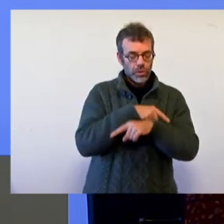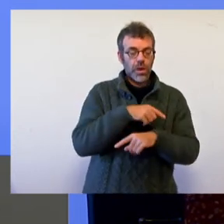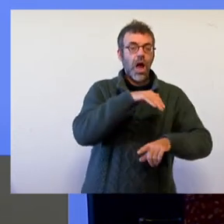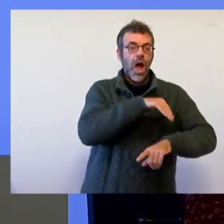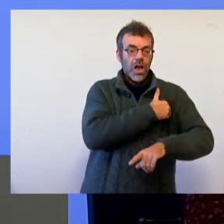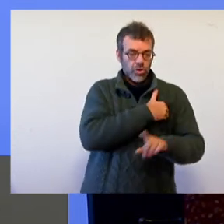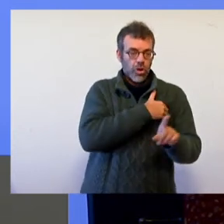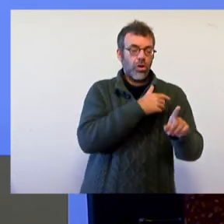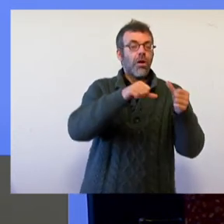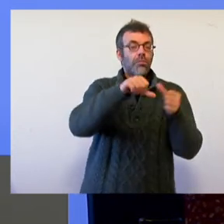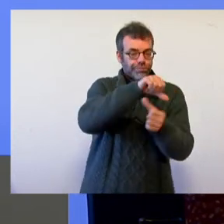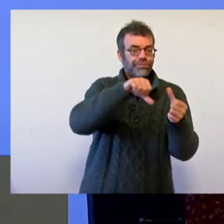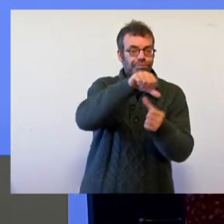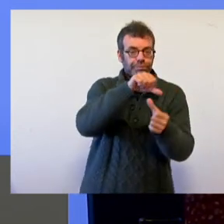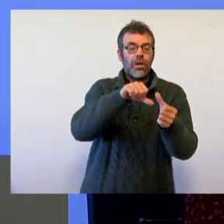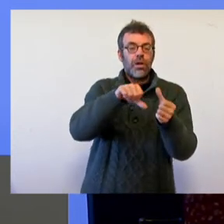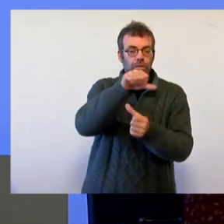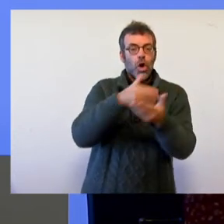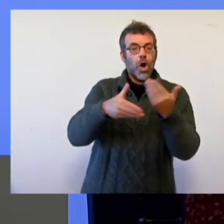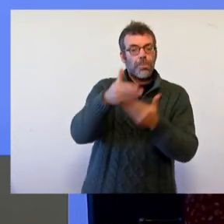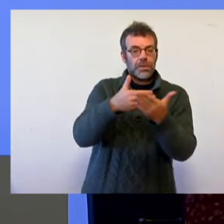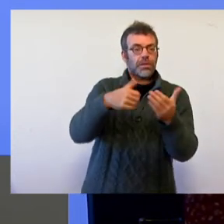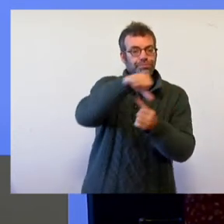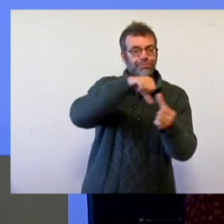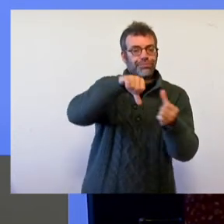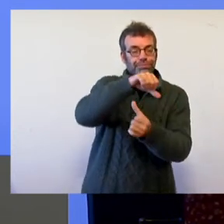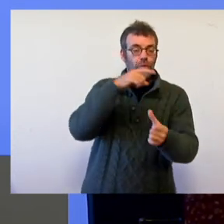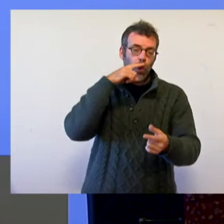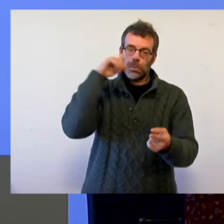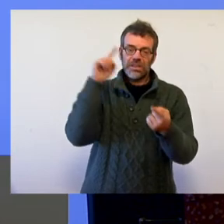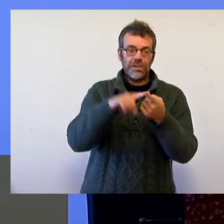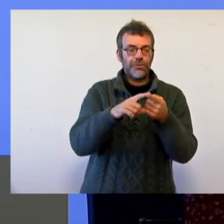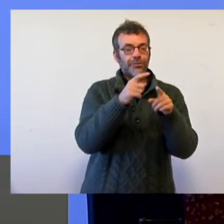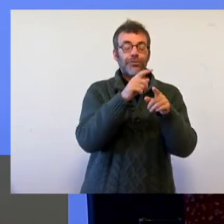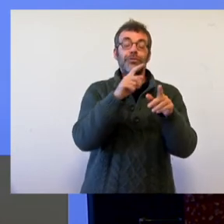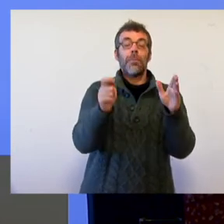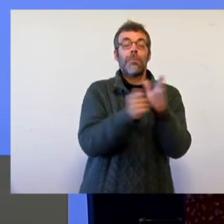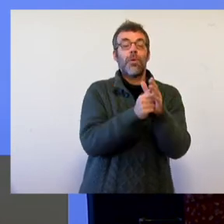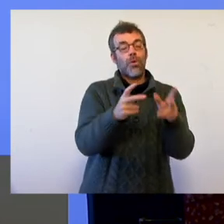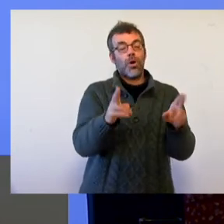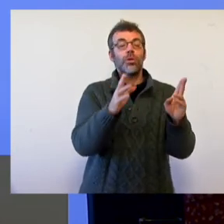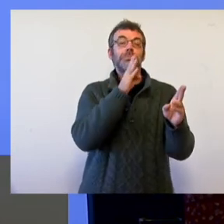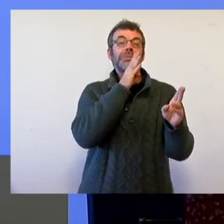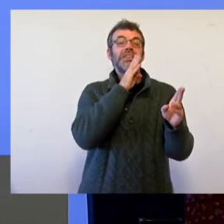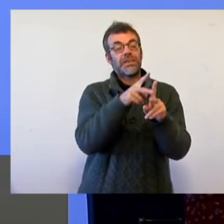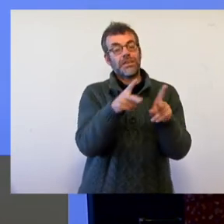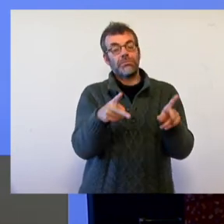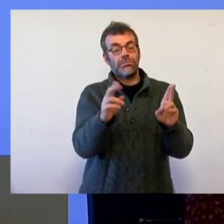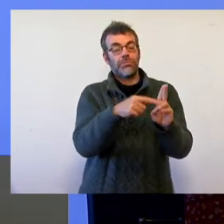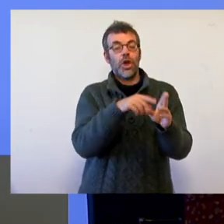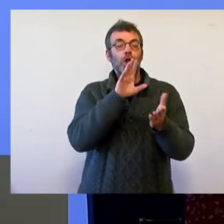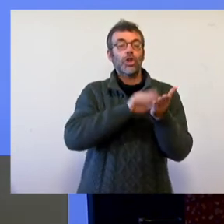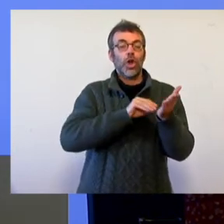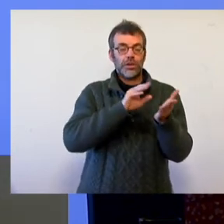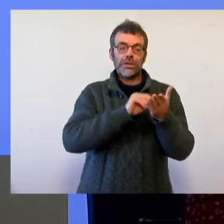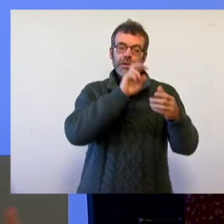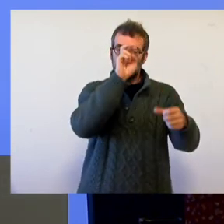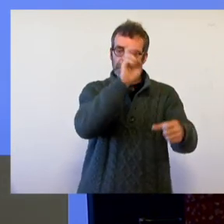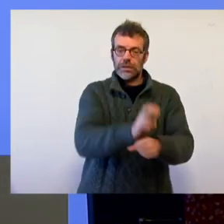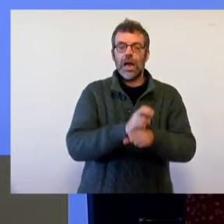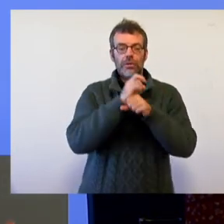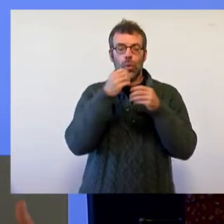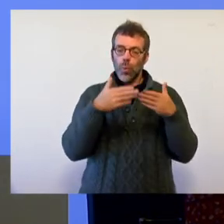du périscolaire, du temps méridien de la cantine, systématiquement. Et voilà pourquoi,